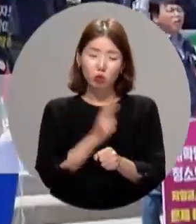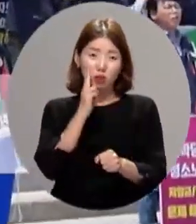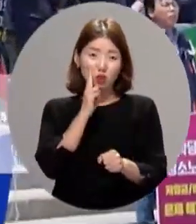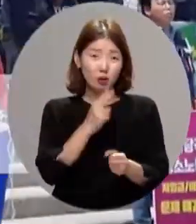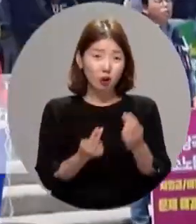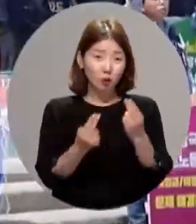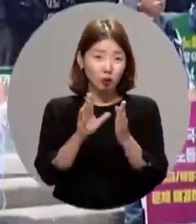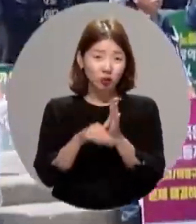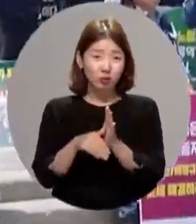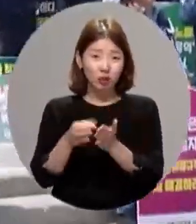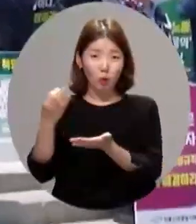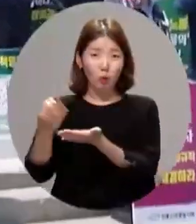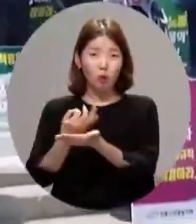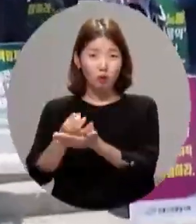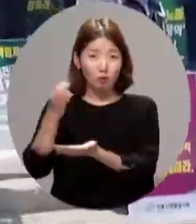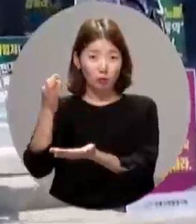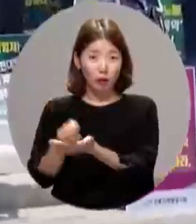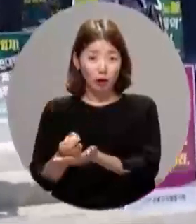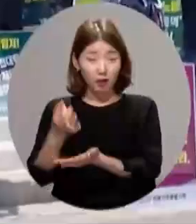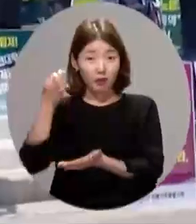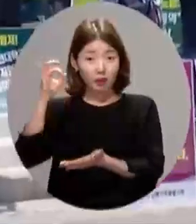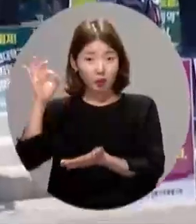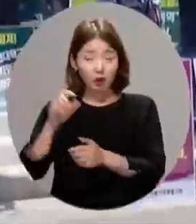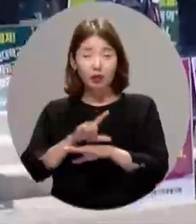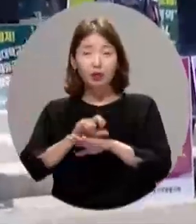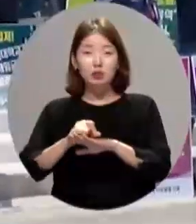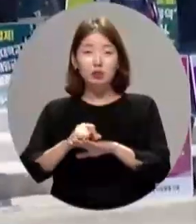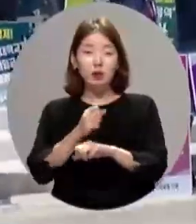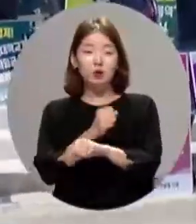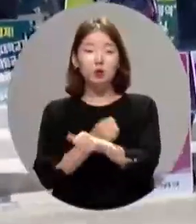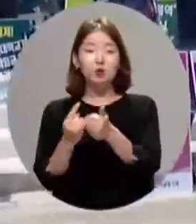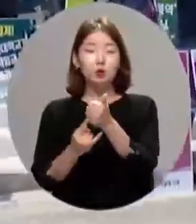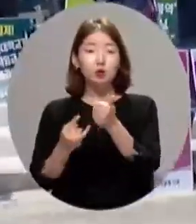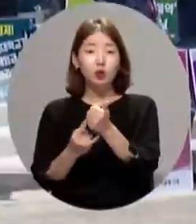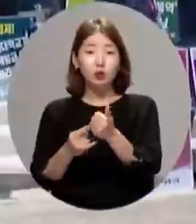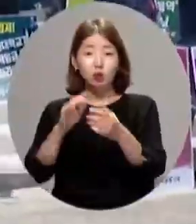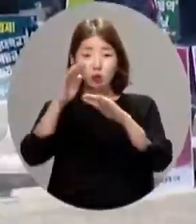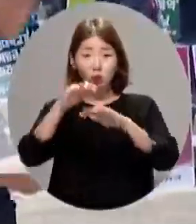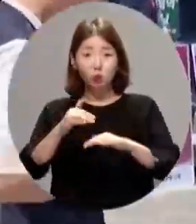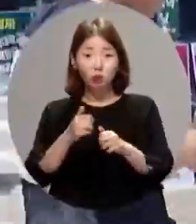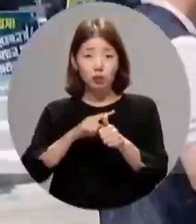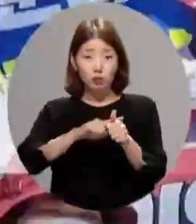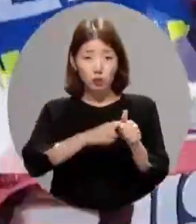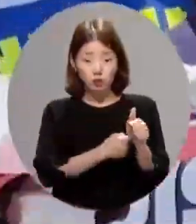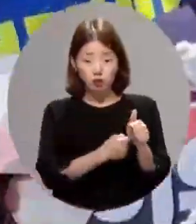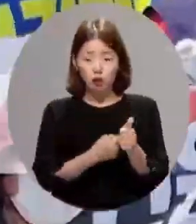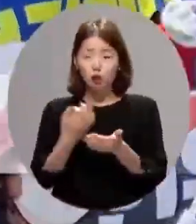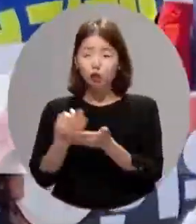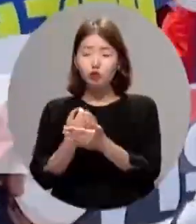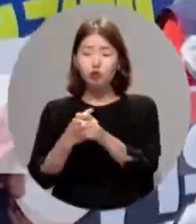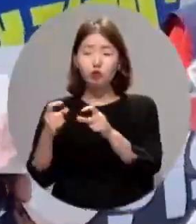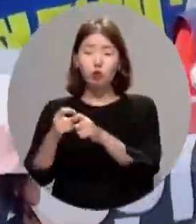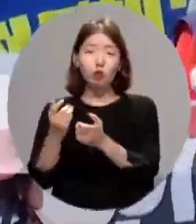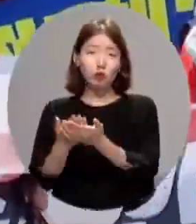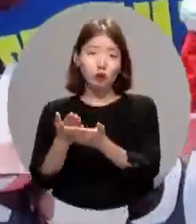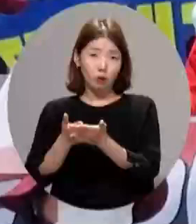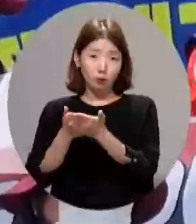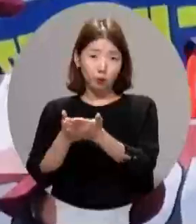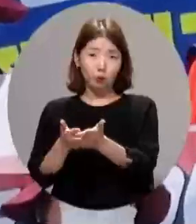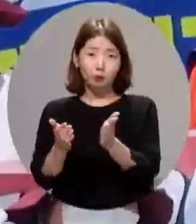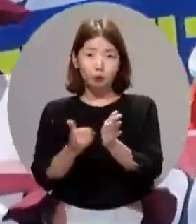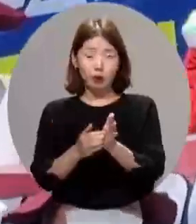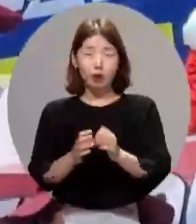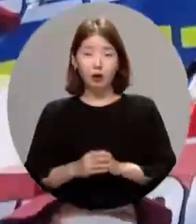비해 저임금에 시달리고 있다고 인정한 지방노동위원회의 조정안에 따라 전주시 생활임금을 적용해야 한다고